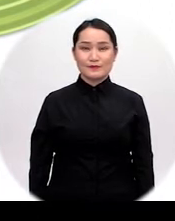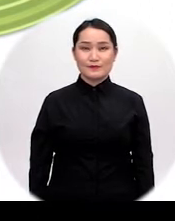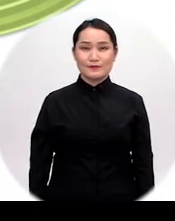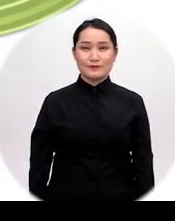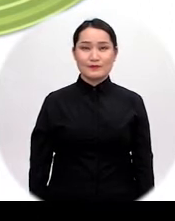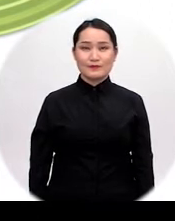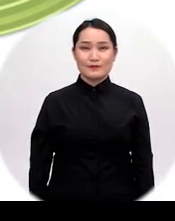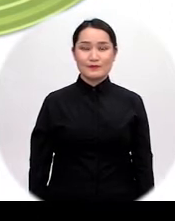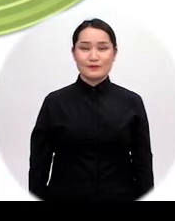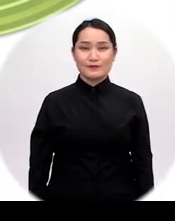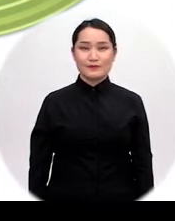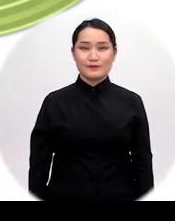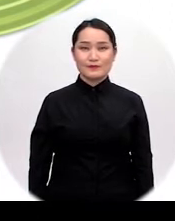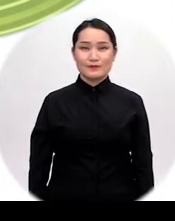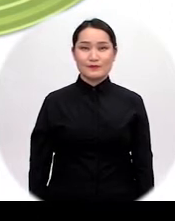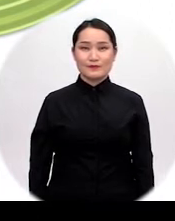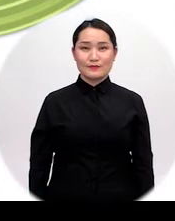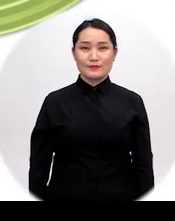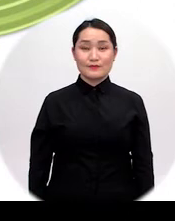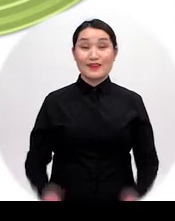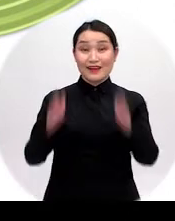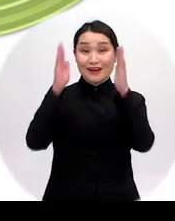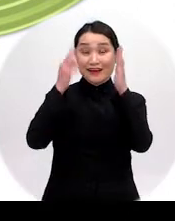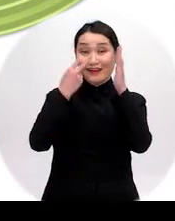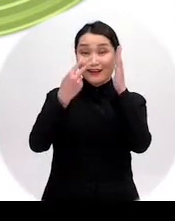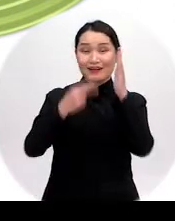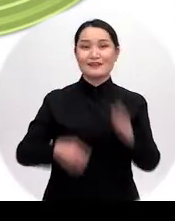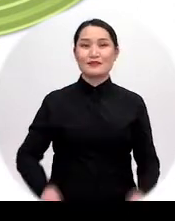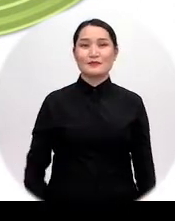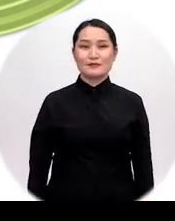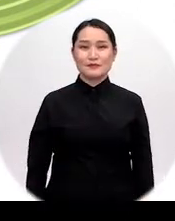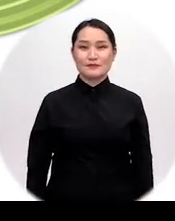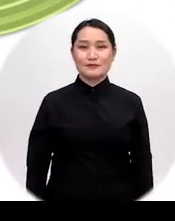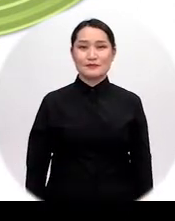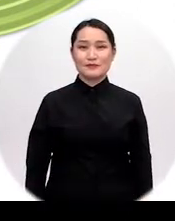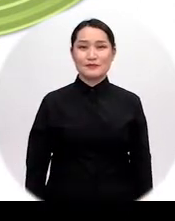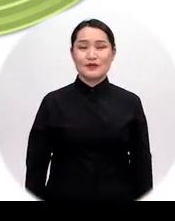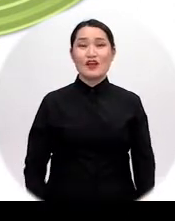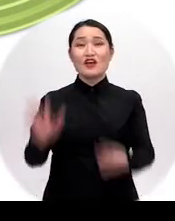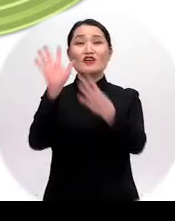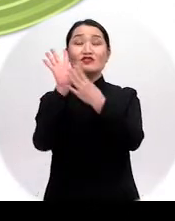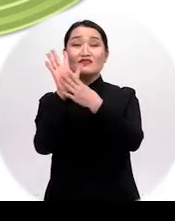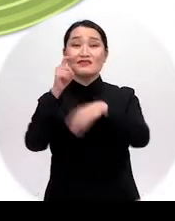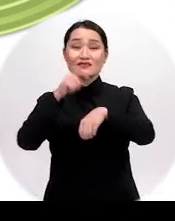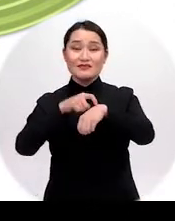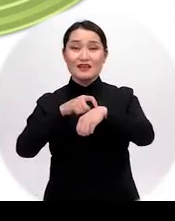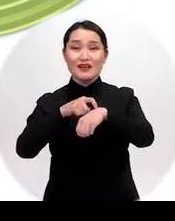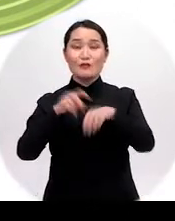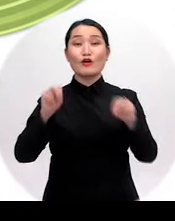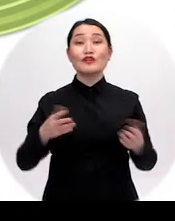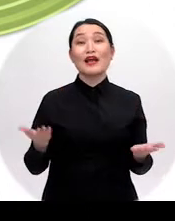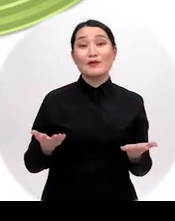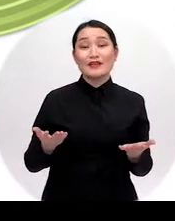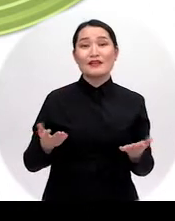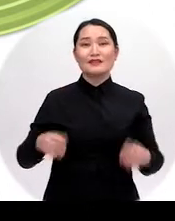8 цагаас бүтэн нэг эргээд 9 цагт очисон байна. Хүүхдүүд ээ 9 цаг боллоо. Одоо